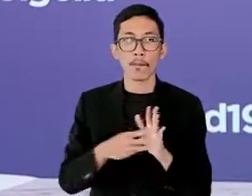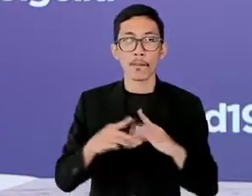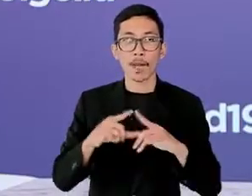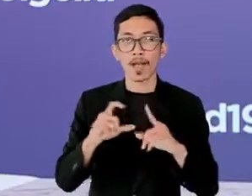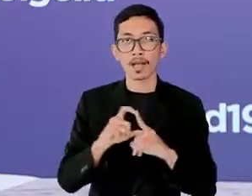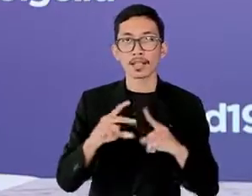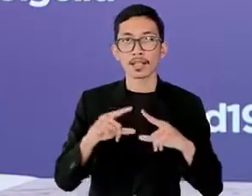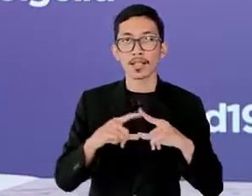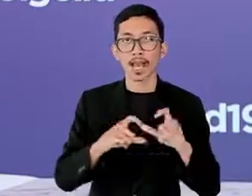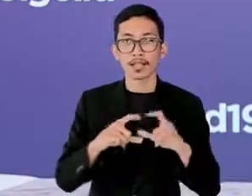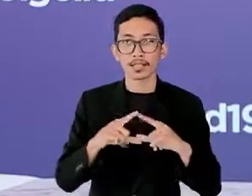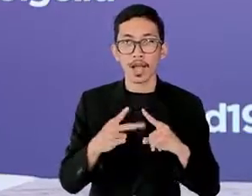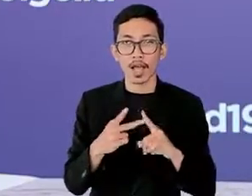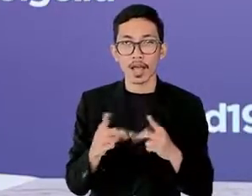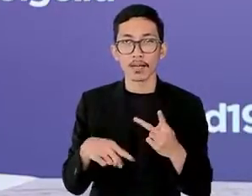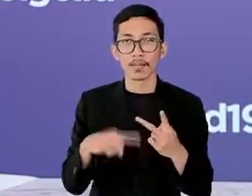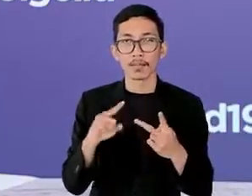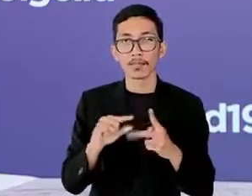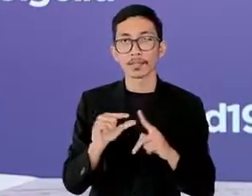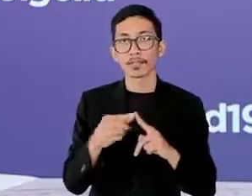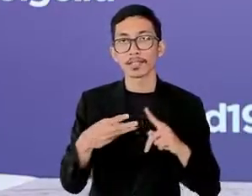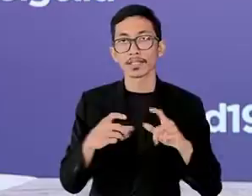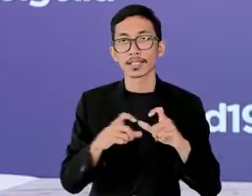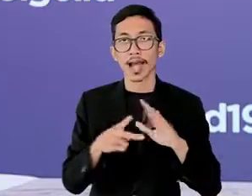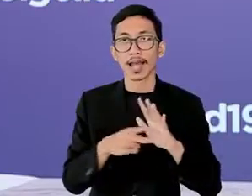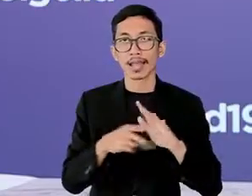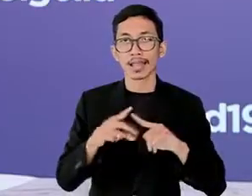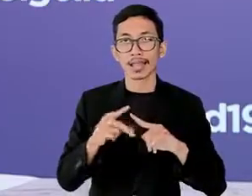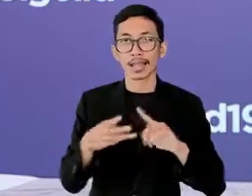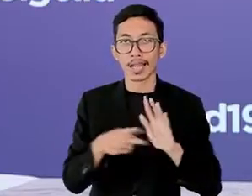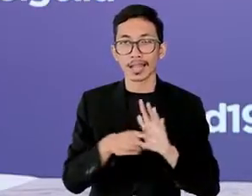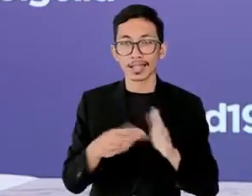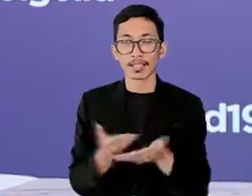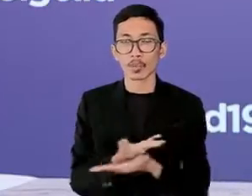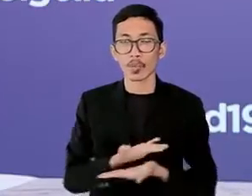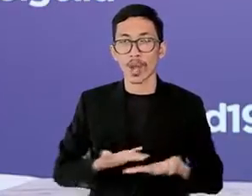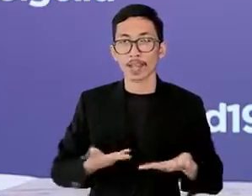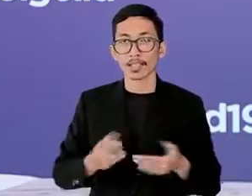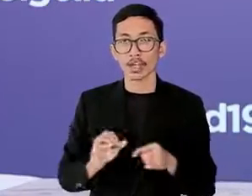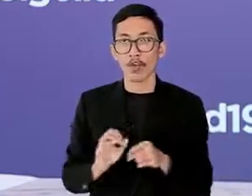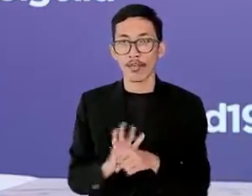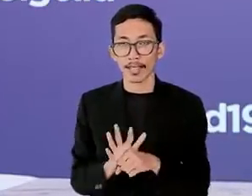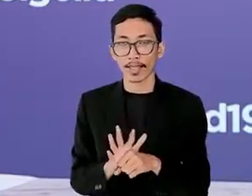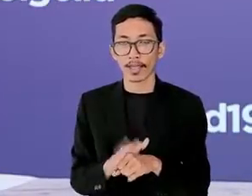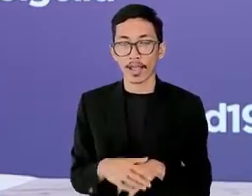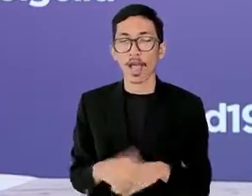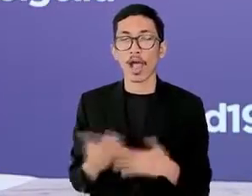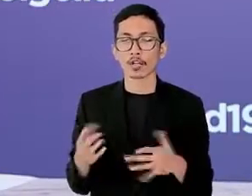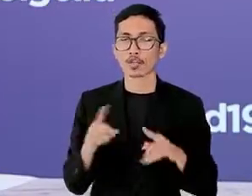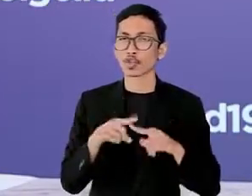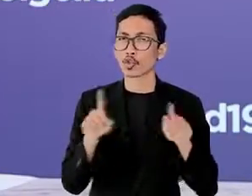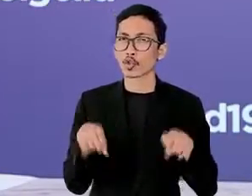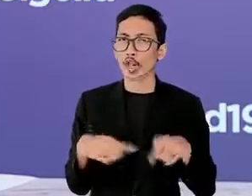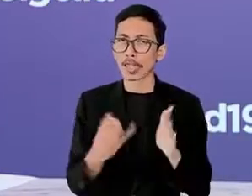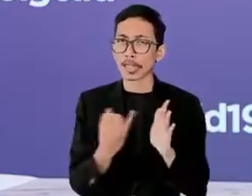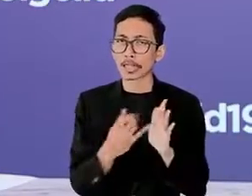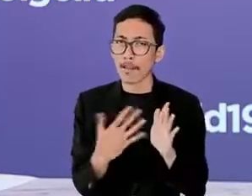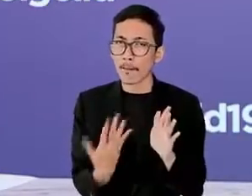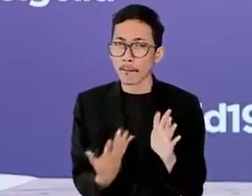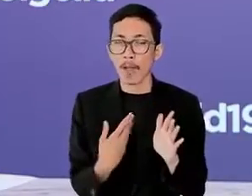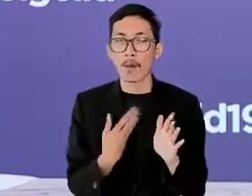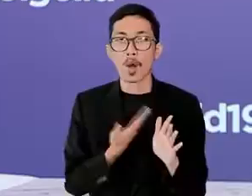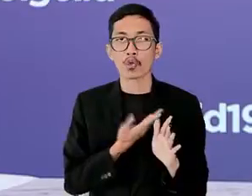dan lembaga pendidikan Islam pada masa ppkm penerbitan surat edaran ini bertujuan untuk